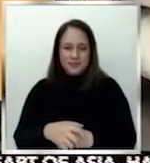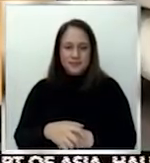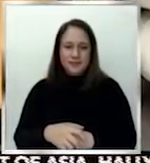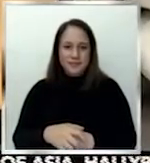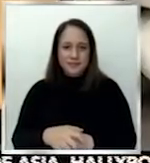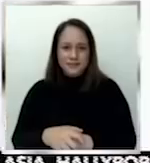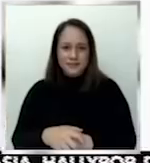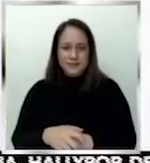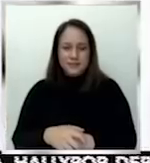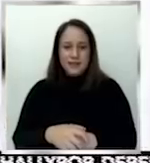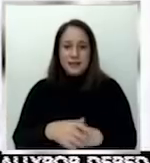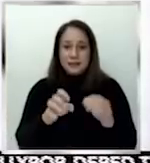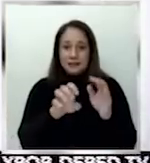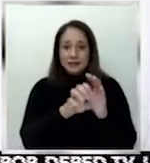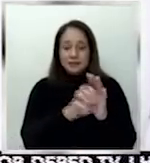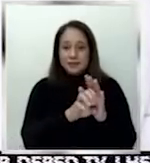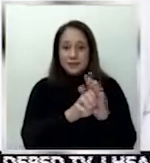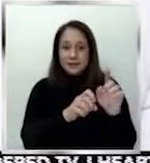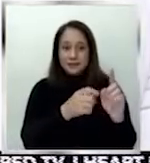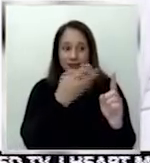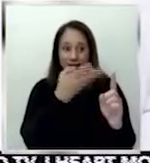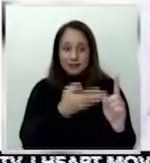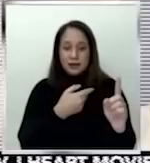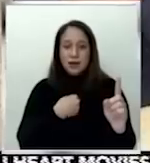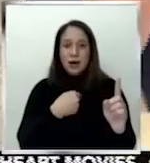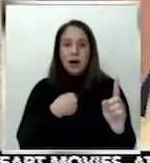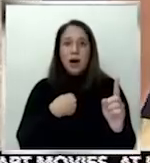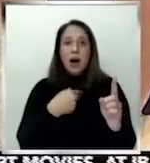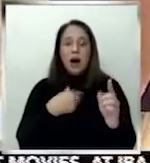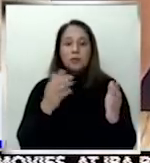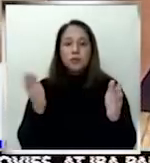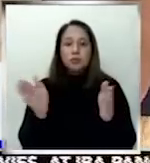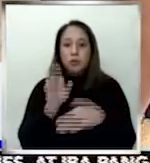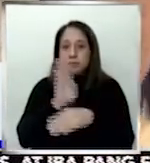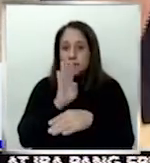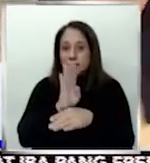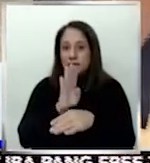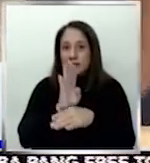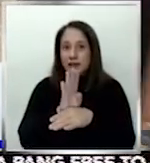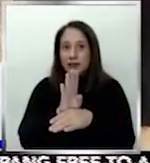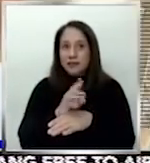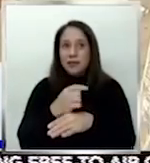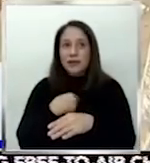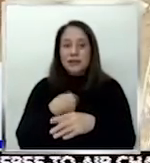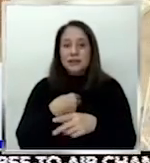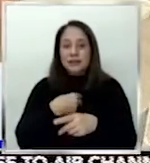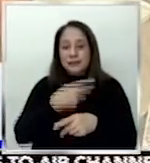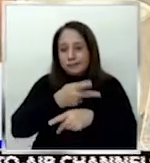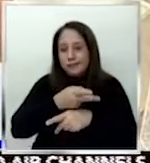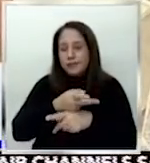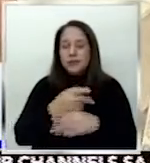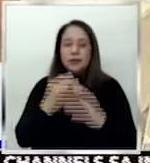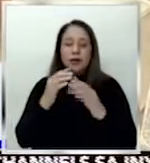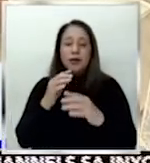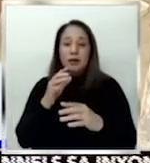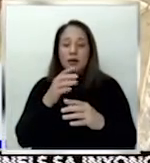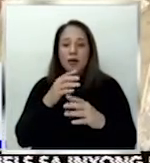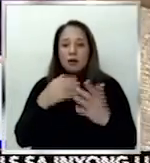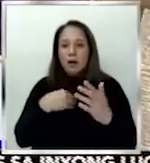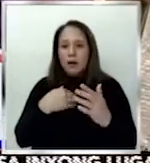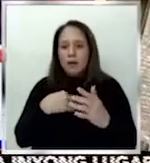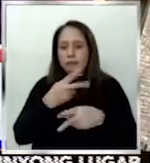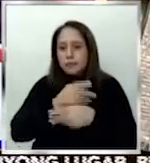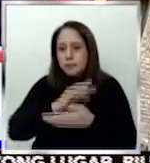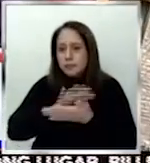Halimbawa si Norica na nagpapatakbo ng maliit na negosyo, inang nag-aasikaso ng bahay tapos may tatlong anak ang